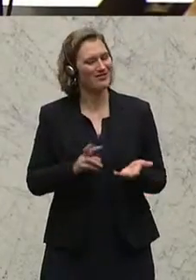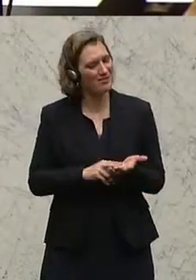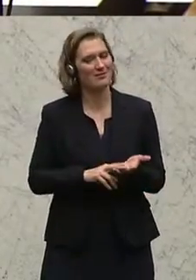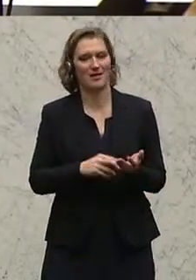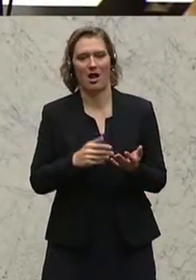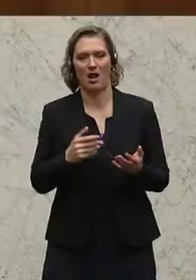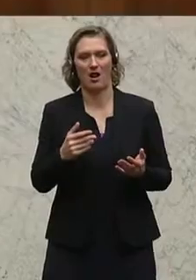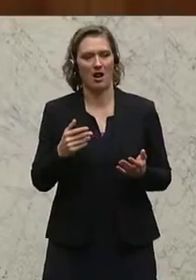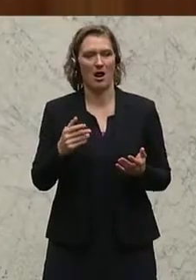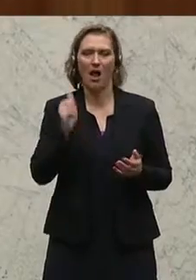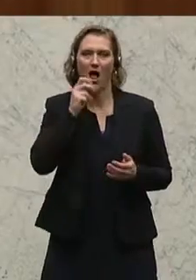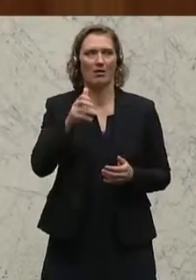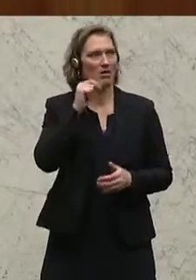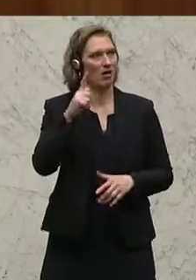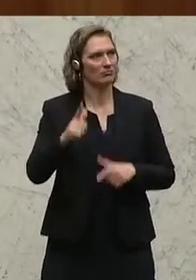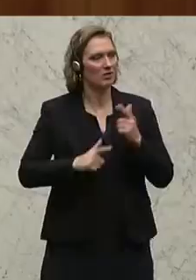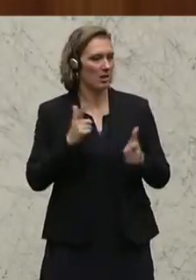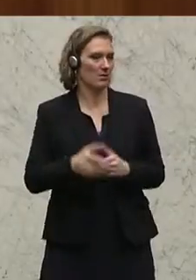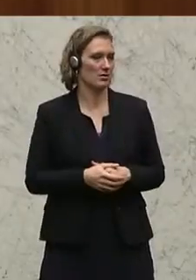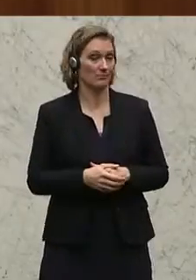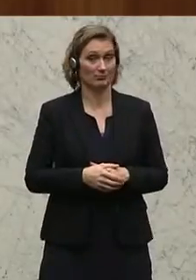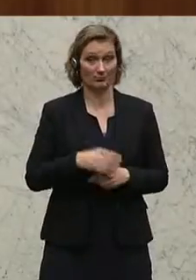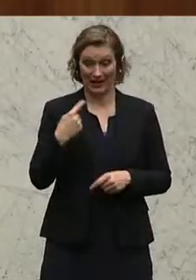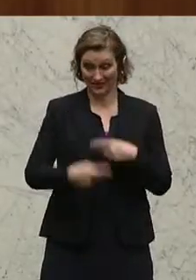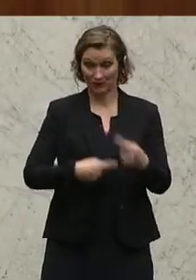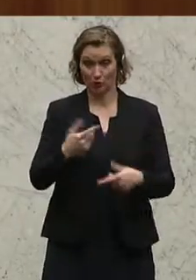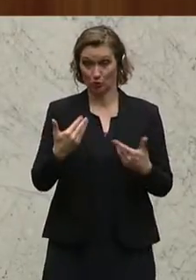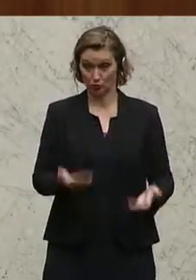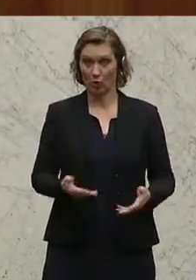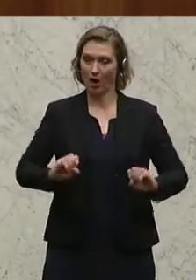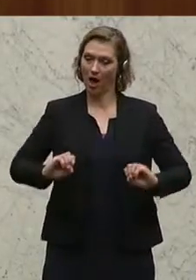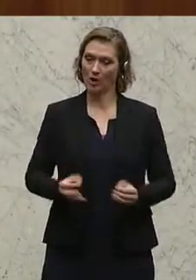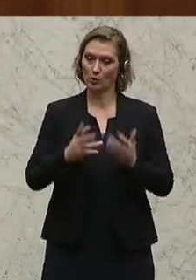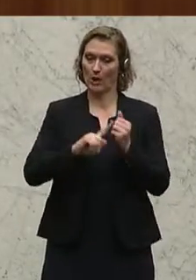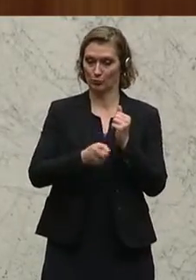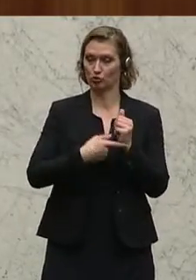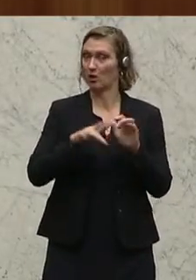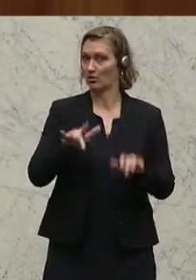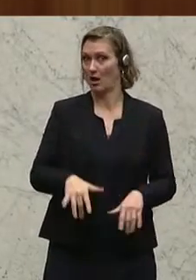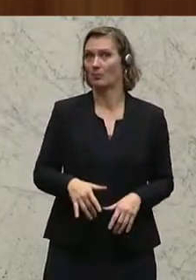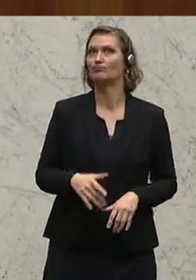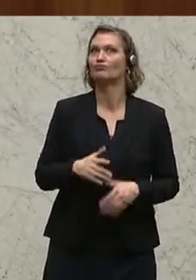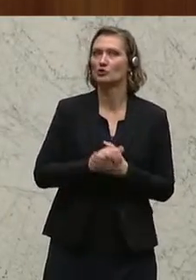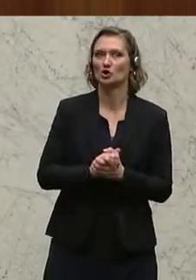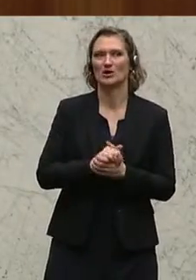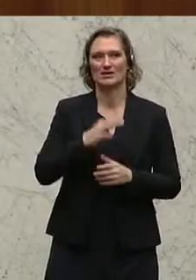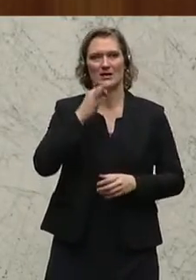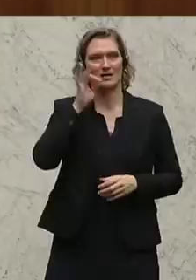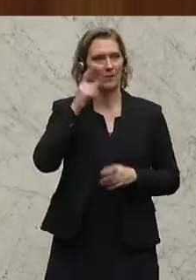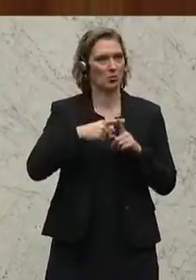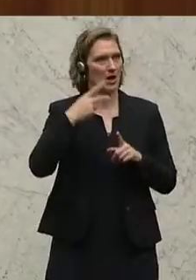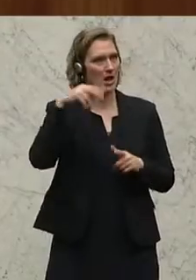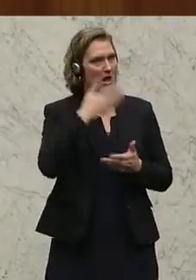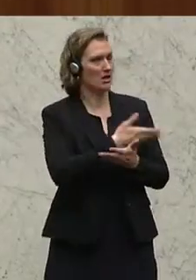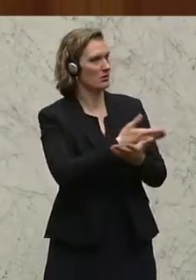digitaler Alltag und dieser Trend schlägt sich auch im aktuellen Budget nieder. Geschätzte Damen und Herren, der eine oder andere wird